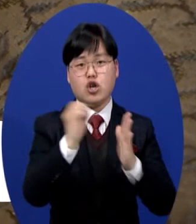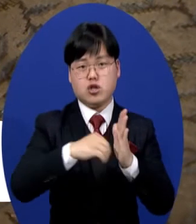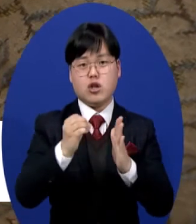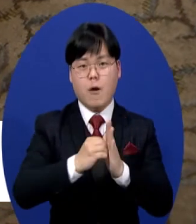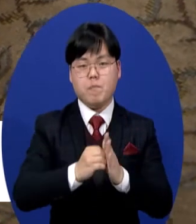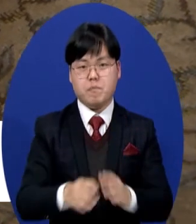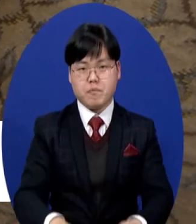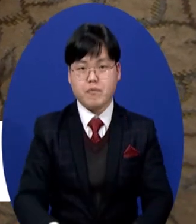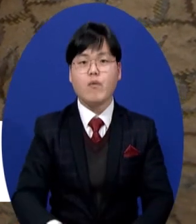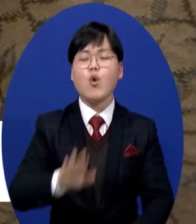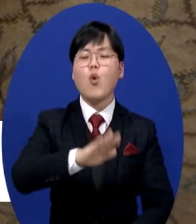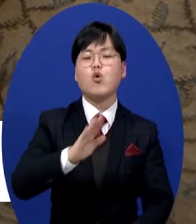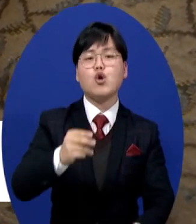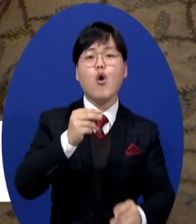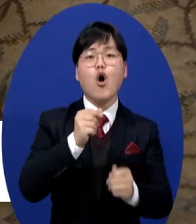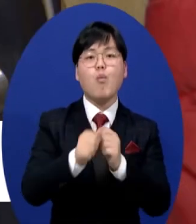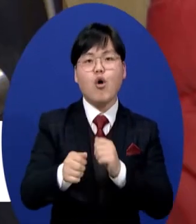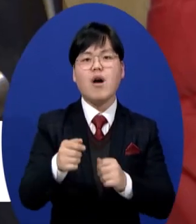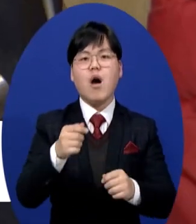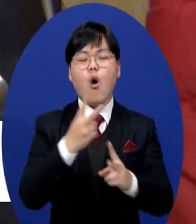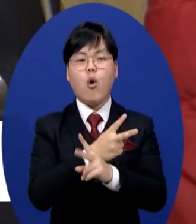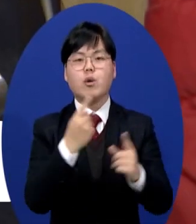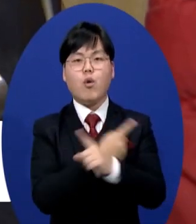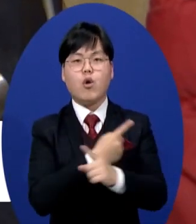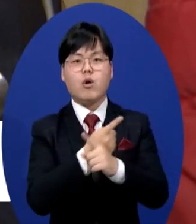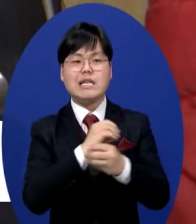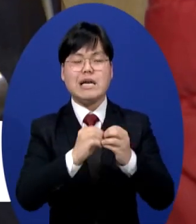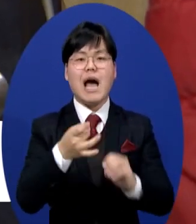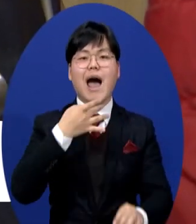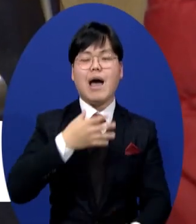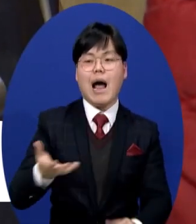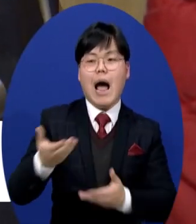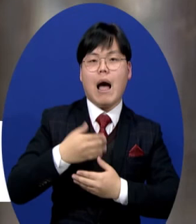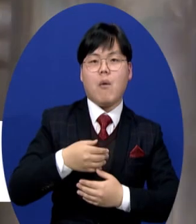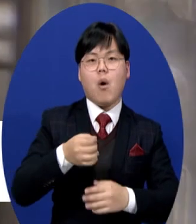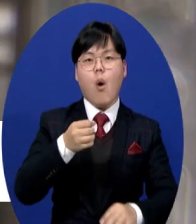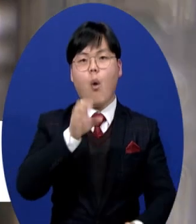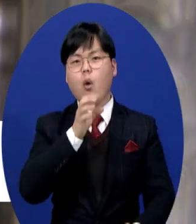байна. Өөрөөр хэлбэл хүүхдийн мөнгө хүүхдийн эсрэг гэмт хэрэг буюу зарим хүн арх согтуурал хундаа хэтрүүлэн